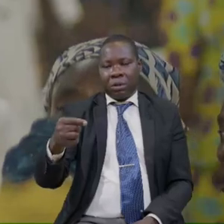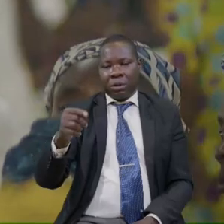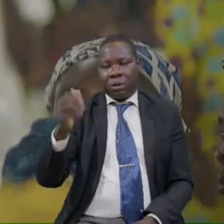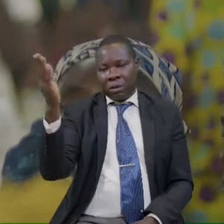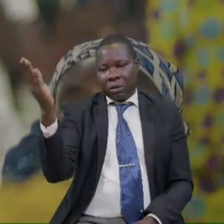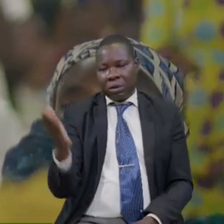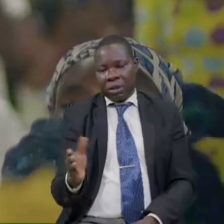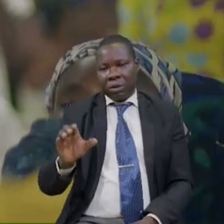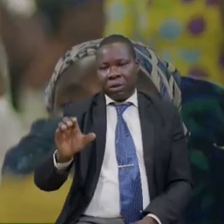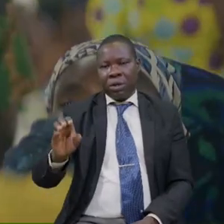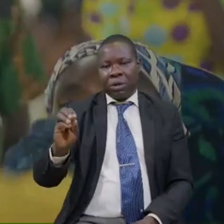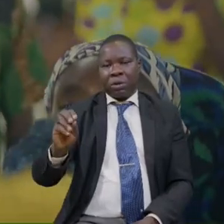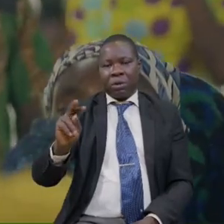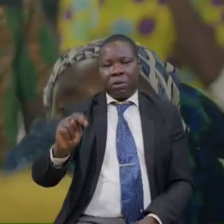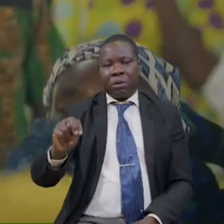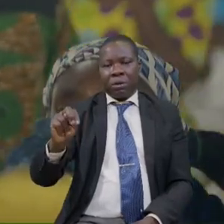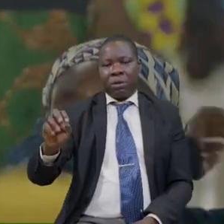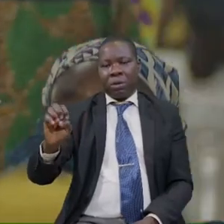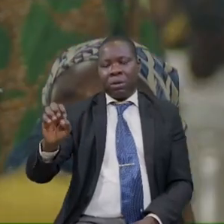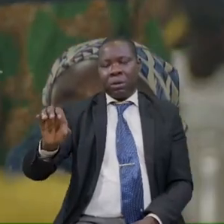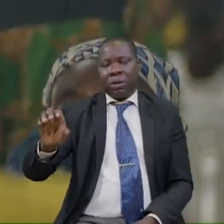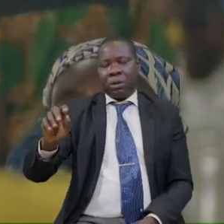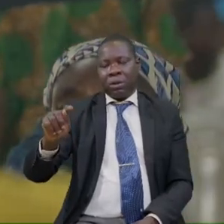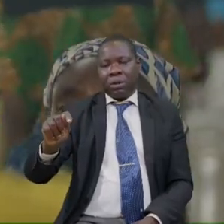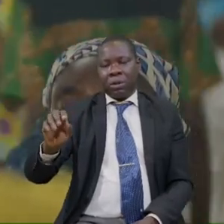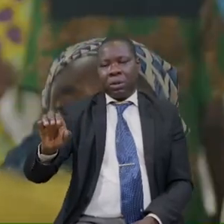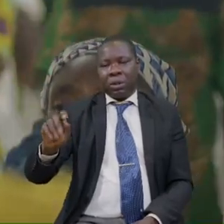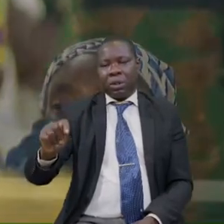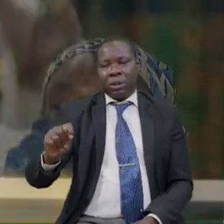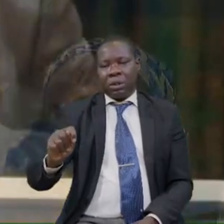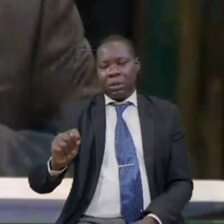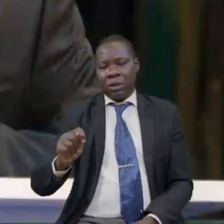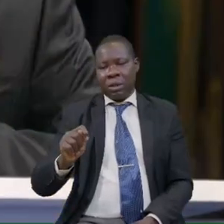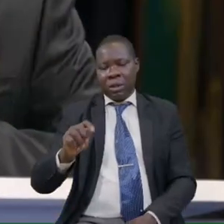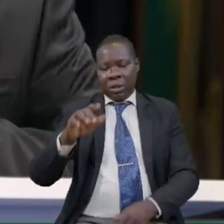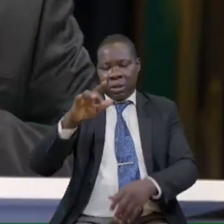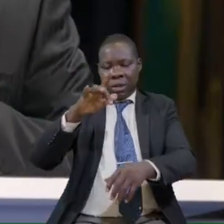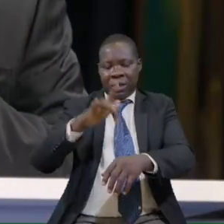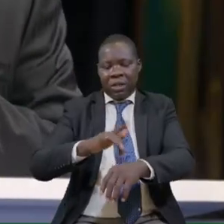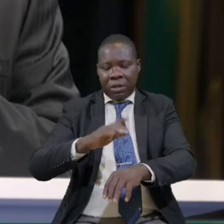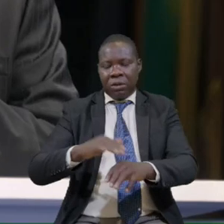Donc, cliquez sur le lien là. Vous allez voir une fiche